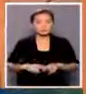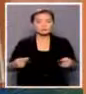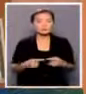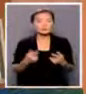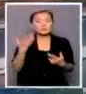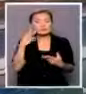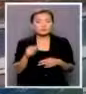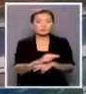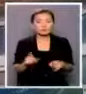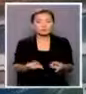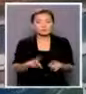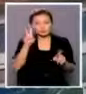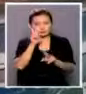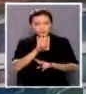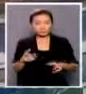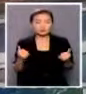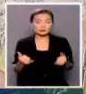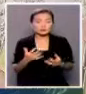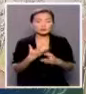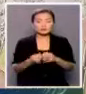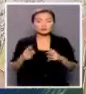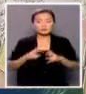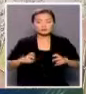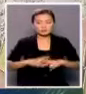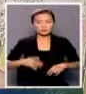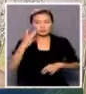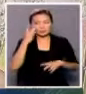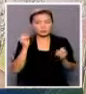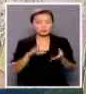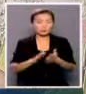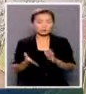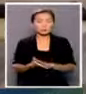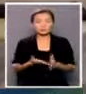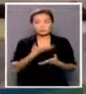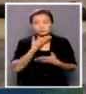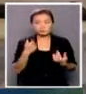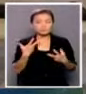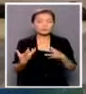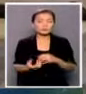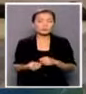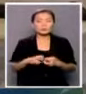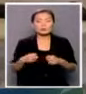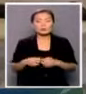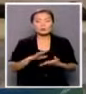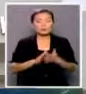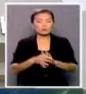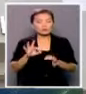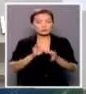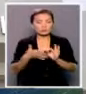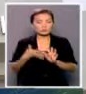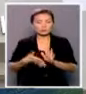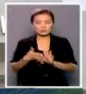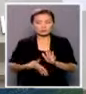қай тараптың кінәлі екені белгісіз. Техникалық сараптама нысан апатты жағдайда емес дейді. Алайда мәселенің мән-жайын тереңірек анықтау